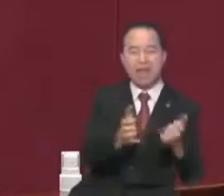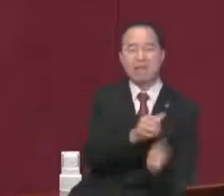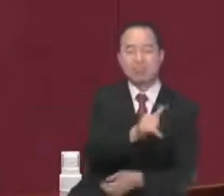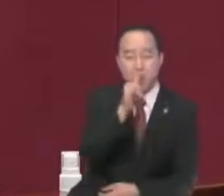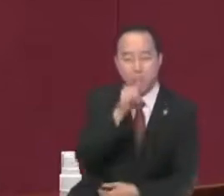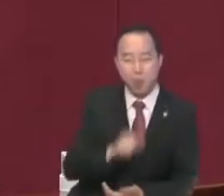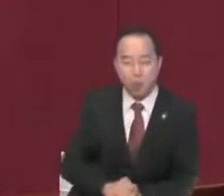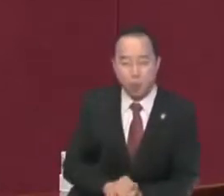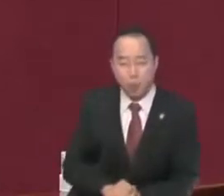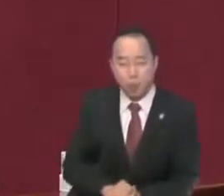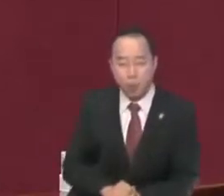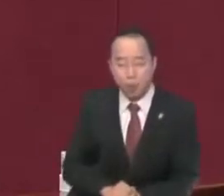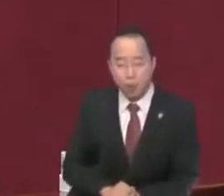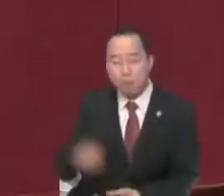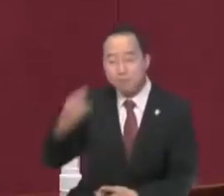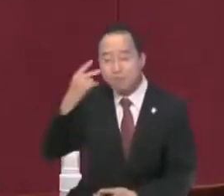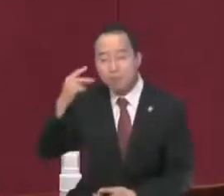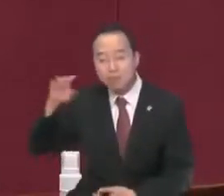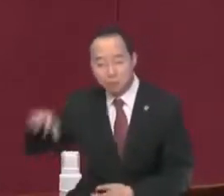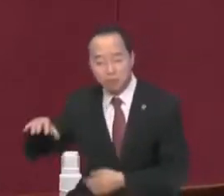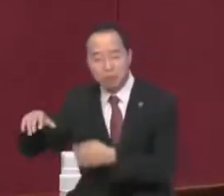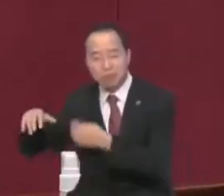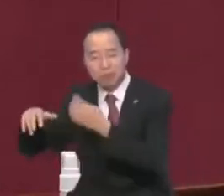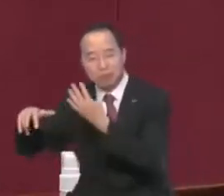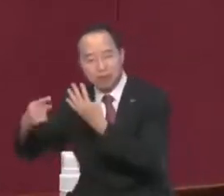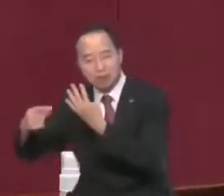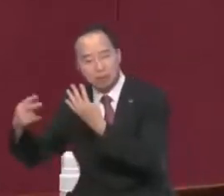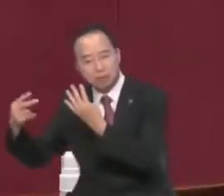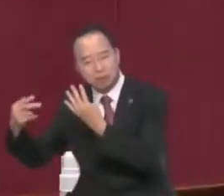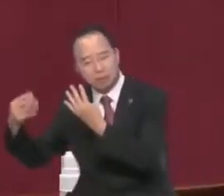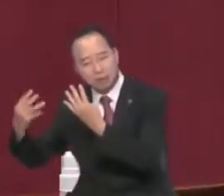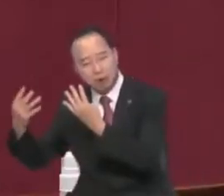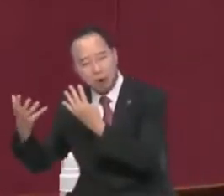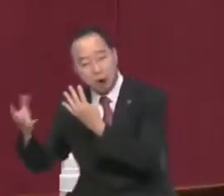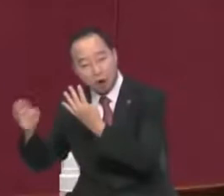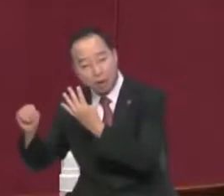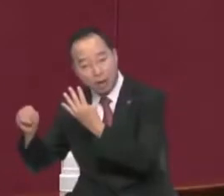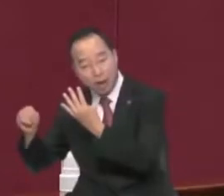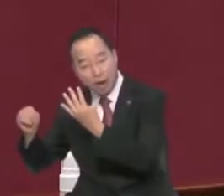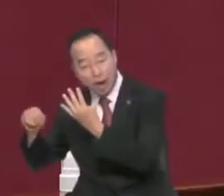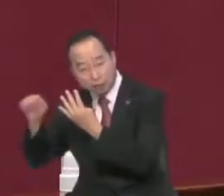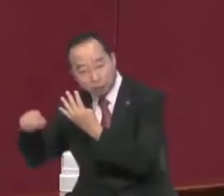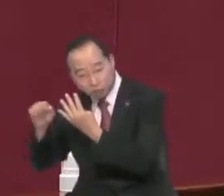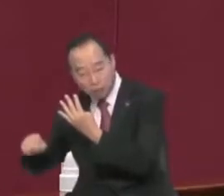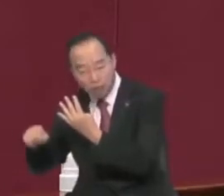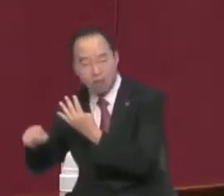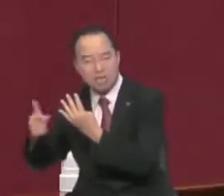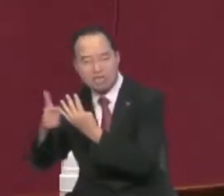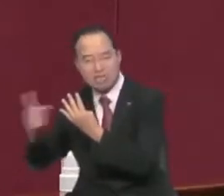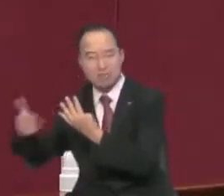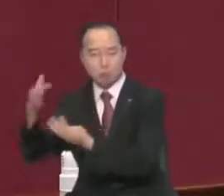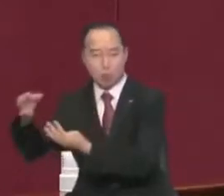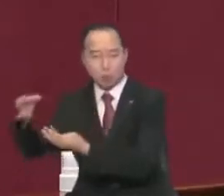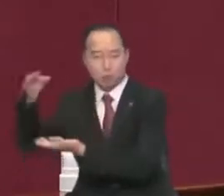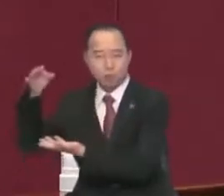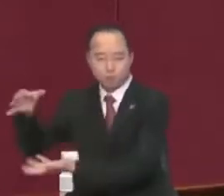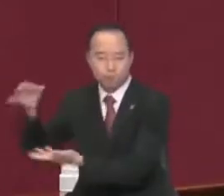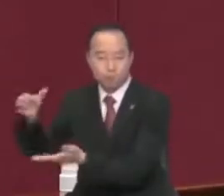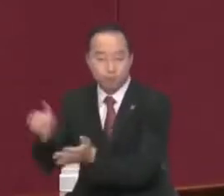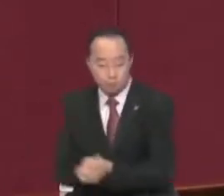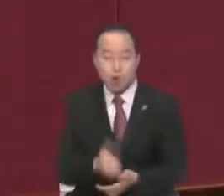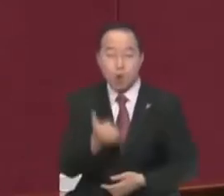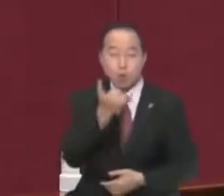달러의 62%가 넘는 3조 달러를 지출했습니다. 가장 엄격한 재정 원칙이 있다는 독일도 지난